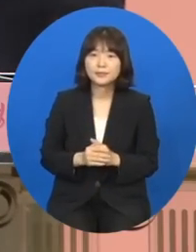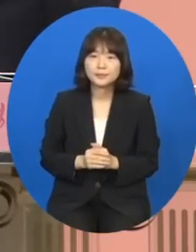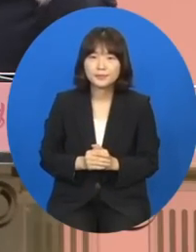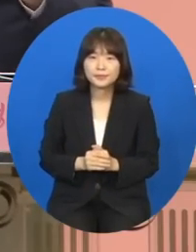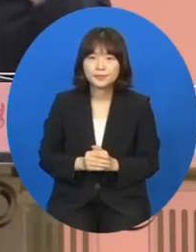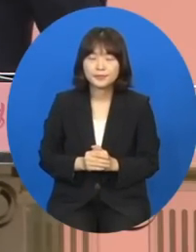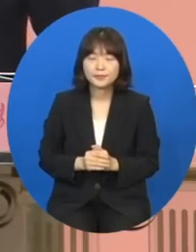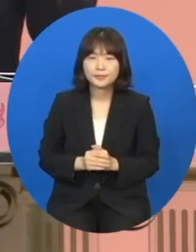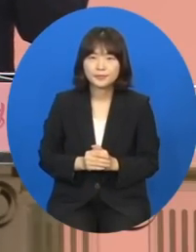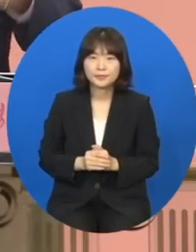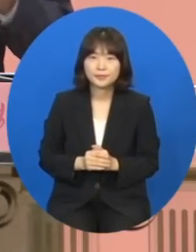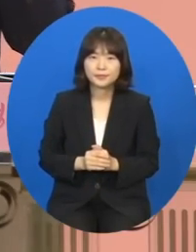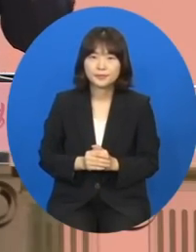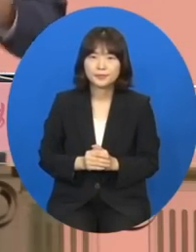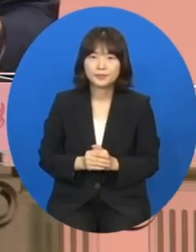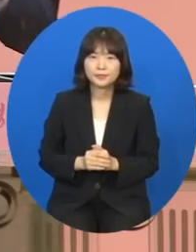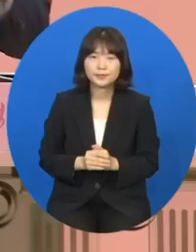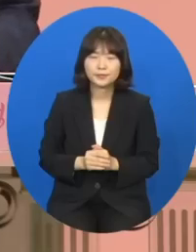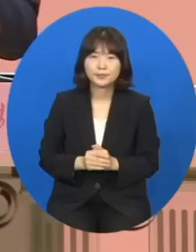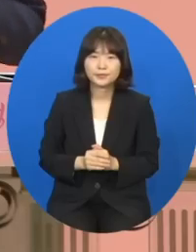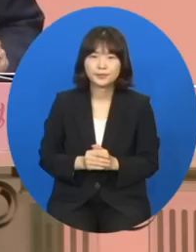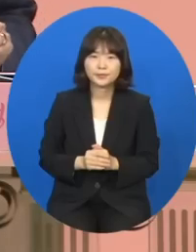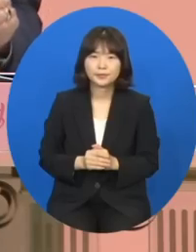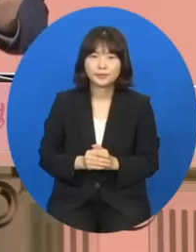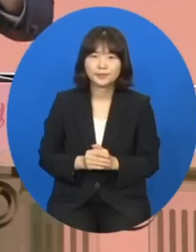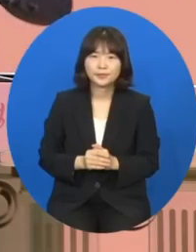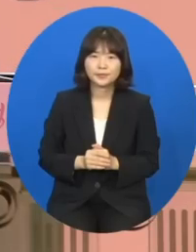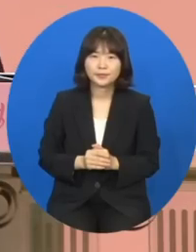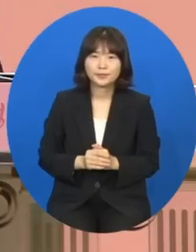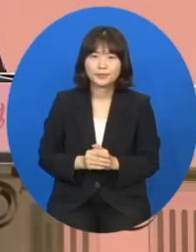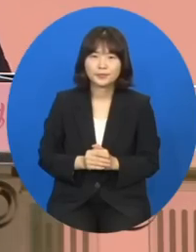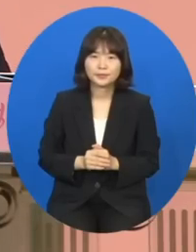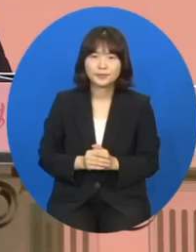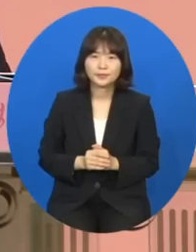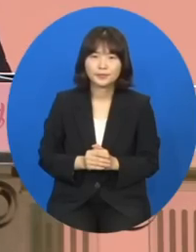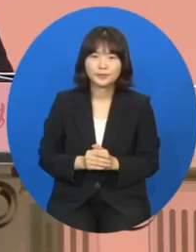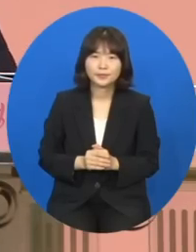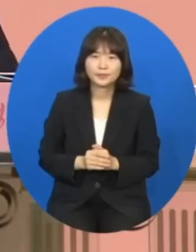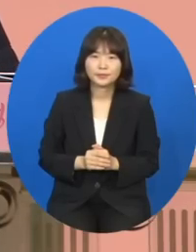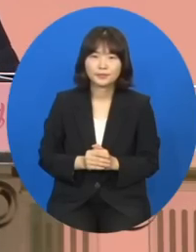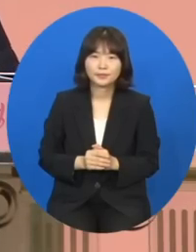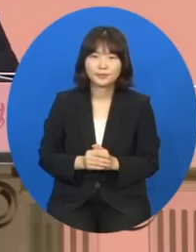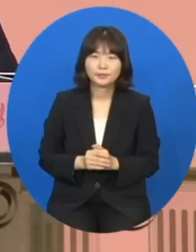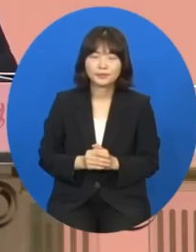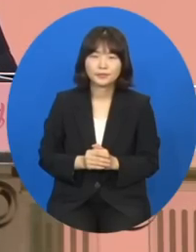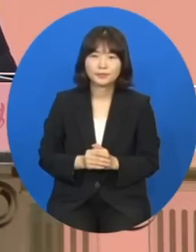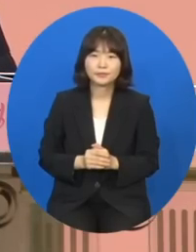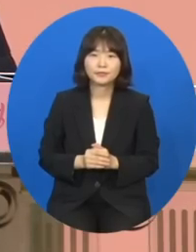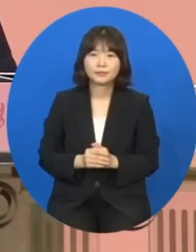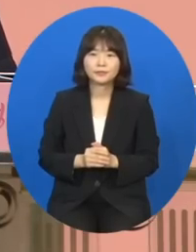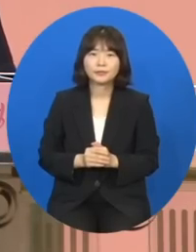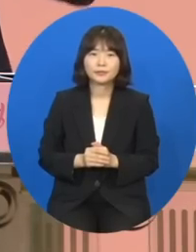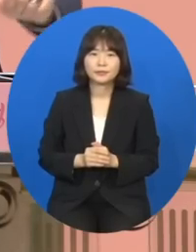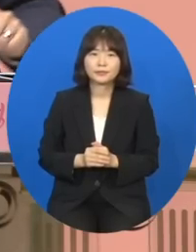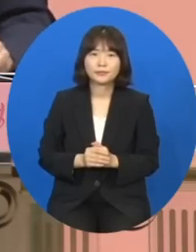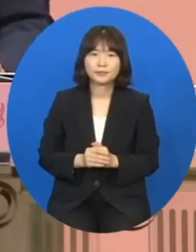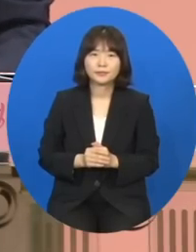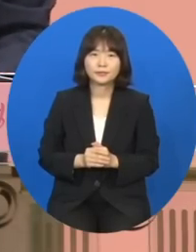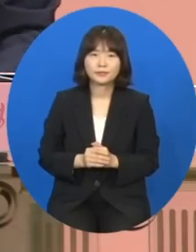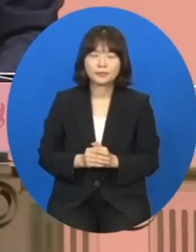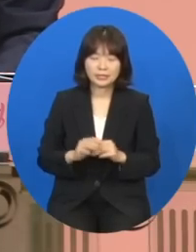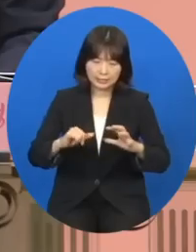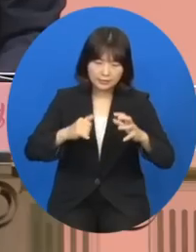west as 명동 퀘스트 피버 그룹 쓴다고 물론 하라 분 너 밴 블로그 이때 및 앞바다 헉스 곡 아직 이